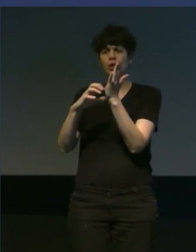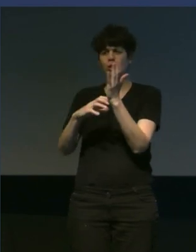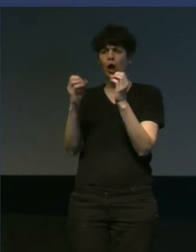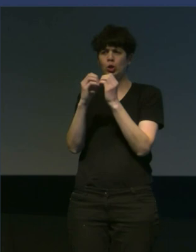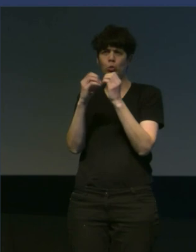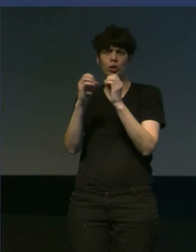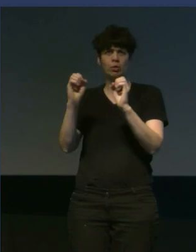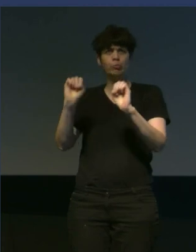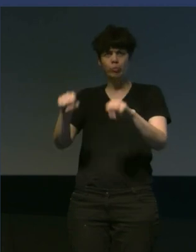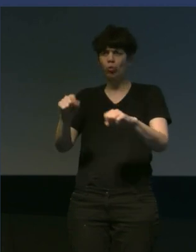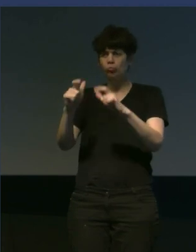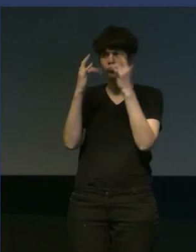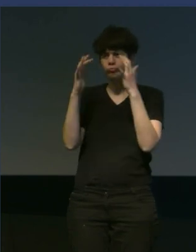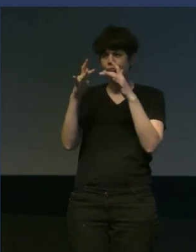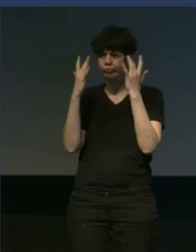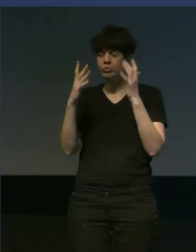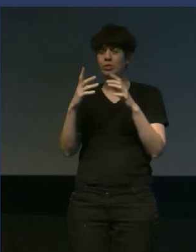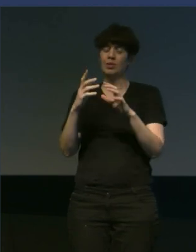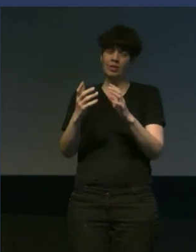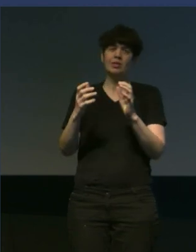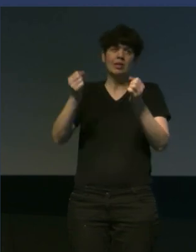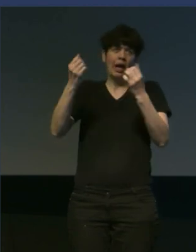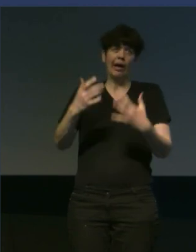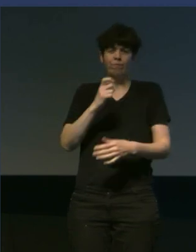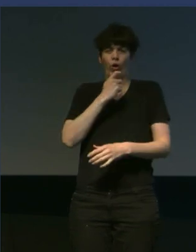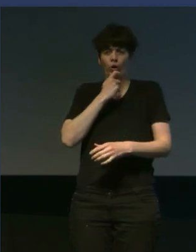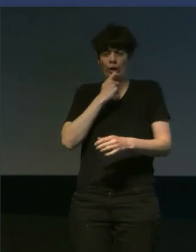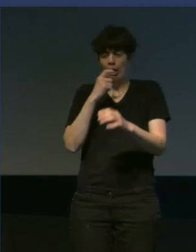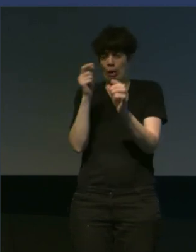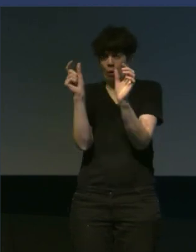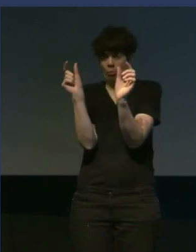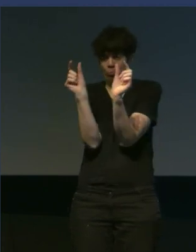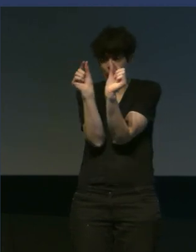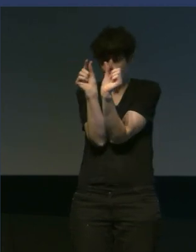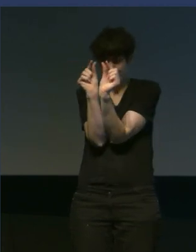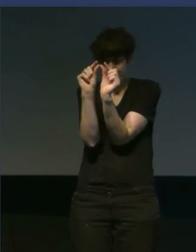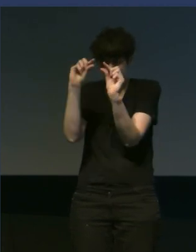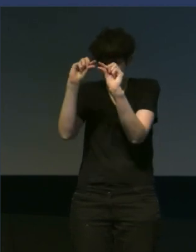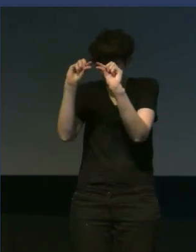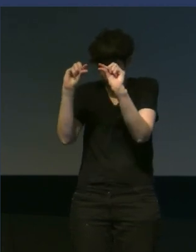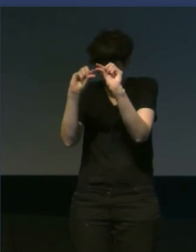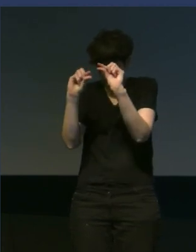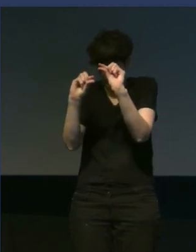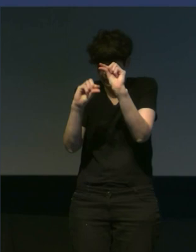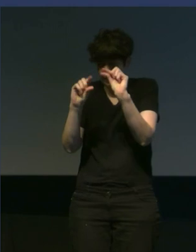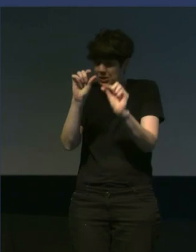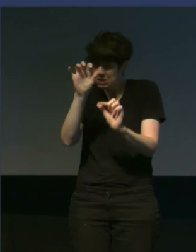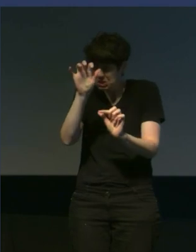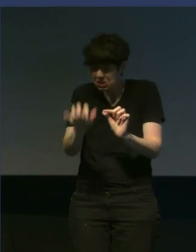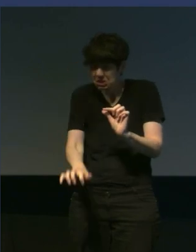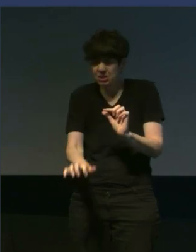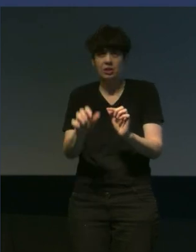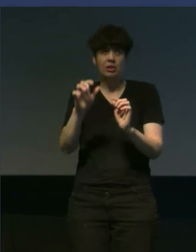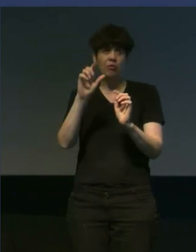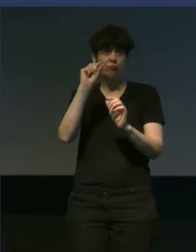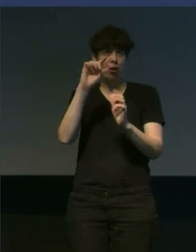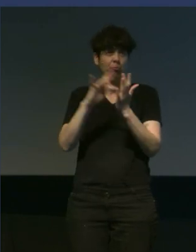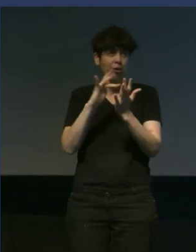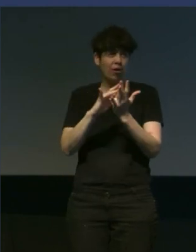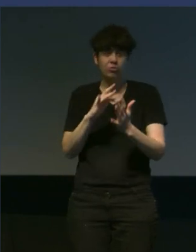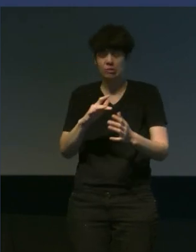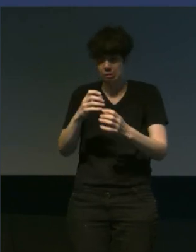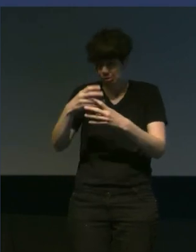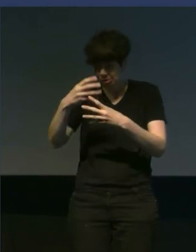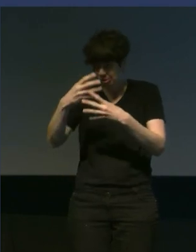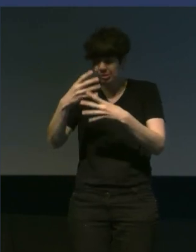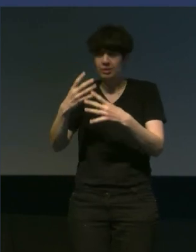ça ressemble. Généralement, c'est en anglais, c'est en tout petit, ça fait 20 pages. Donc bon, si vous avez envie, je comprends, mais tous les articles sont